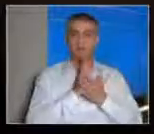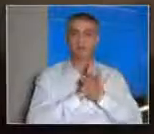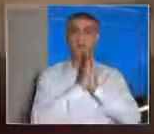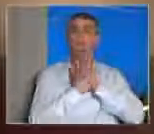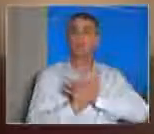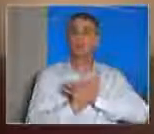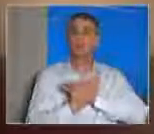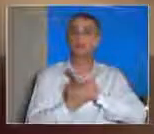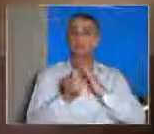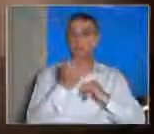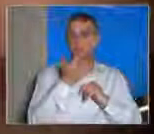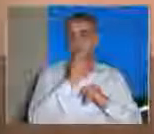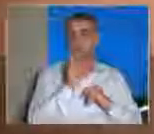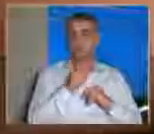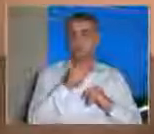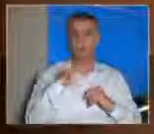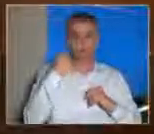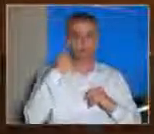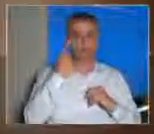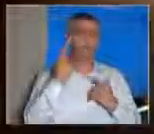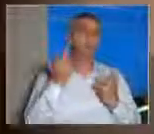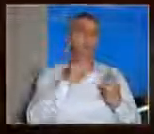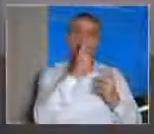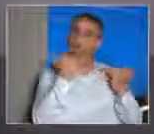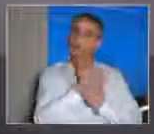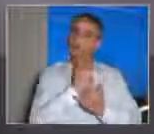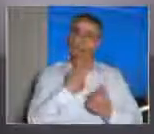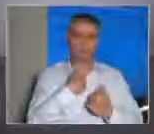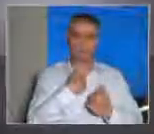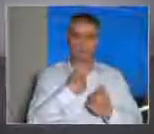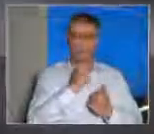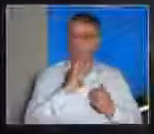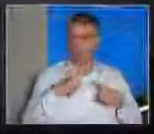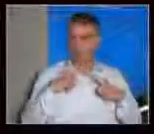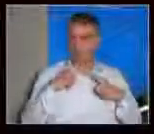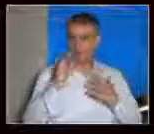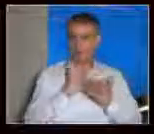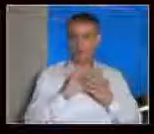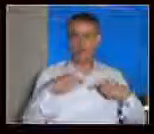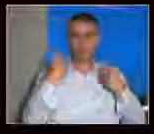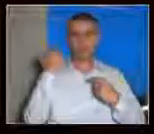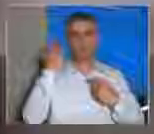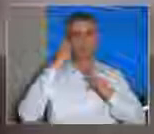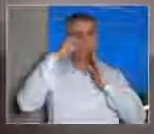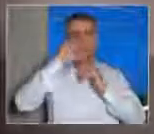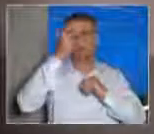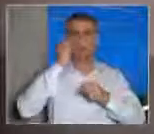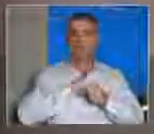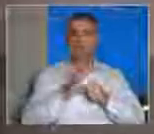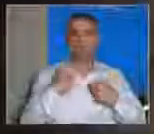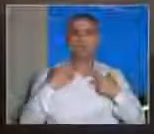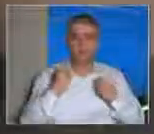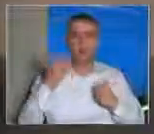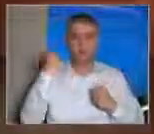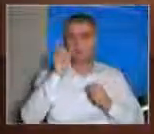משתנים, אז קצת אולי אני חושב שזה קצת טעות. אני לא שחייתי ביום שהיה יצא הסרט הראשון על השואה, אני